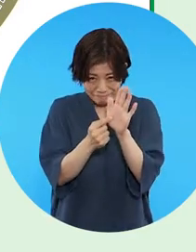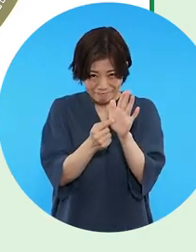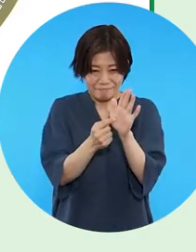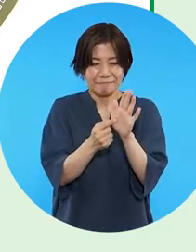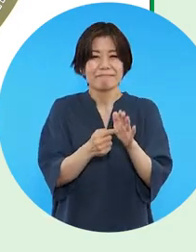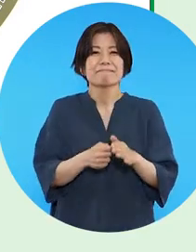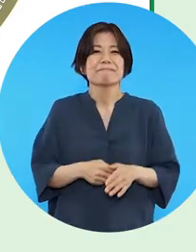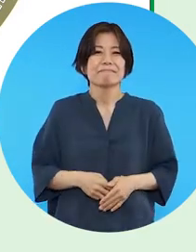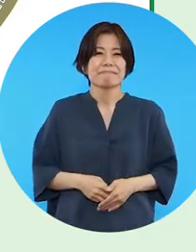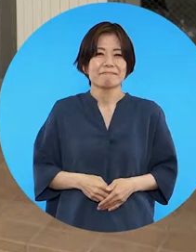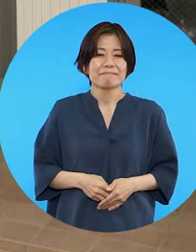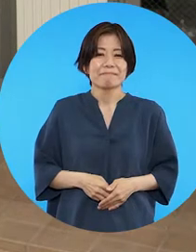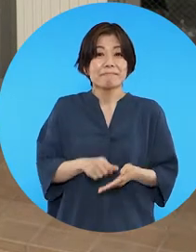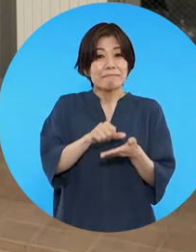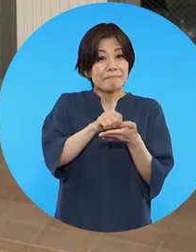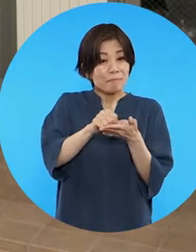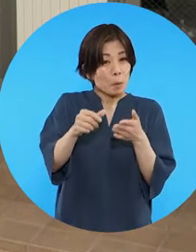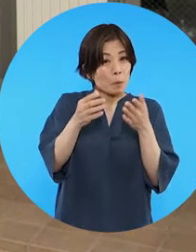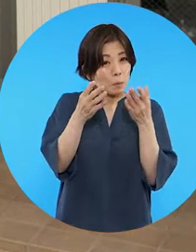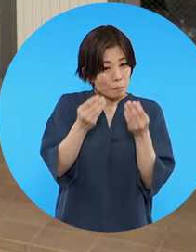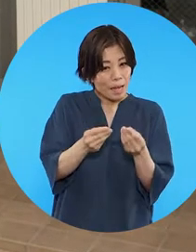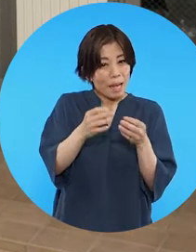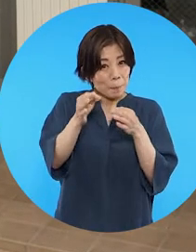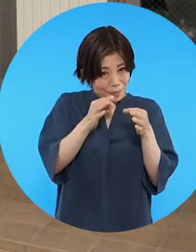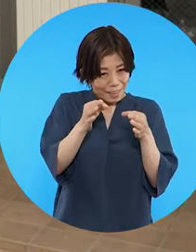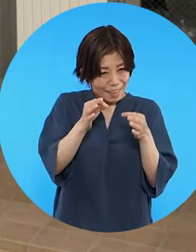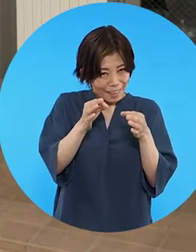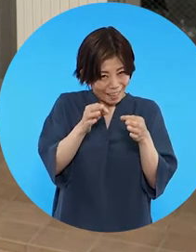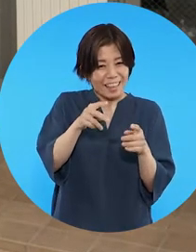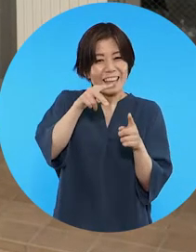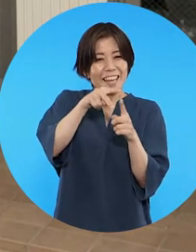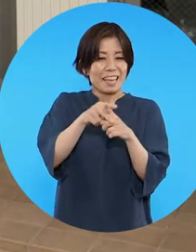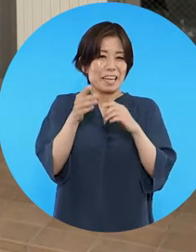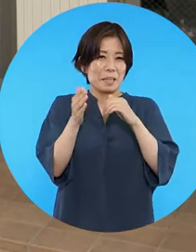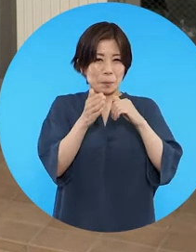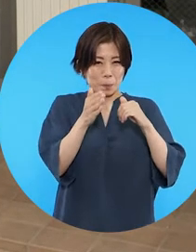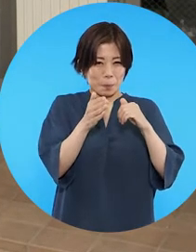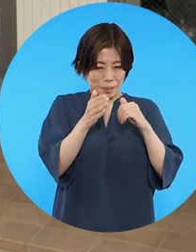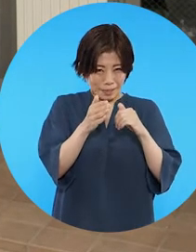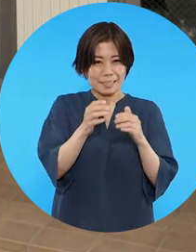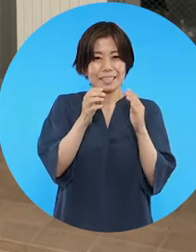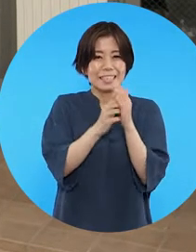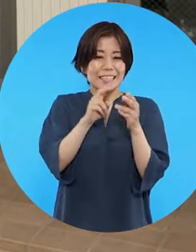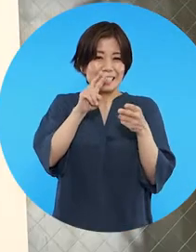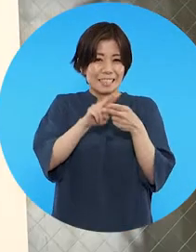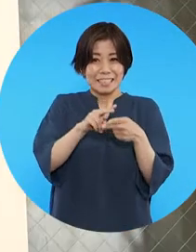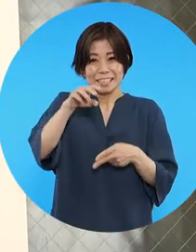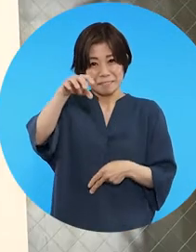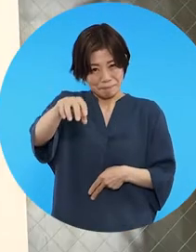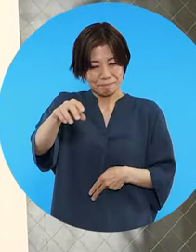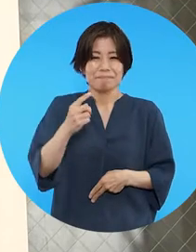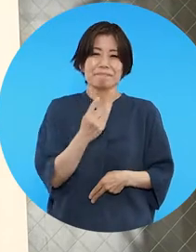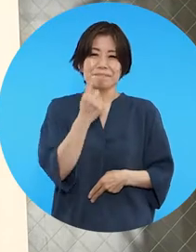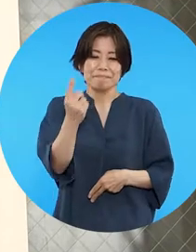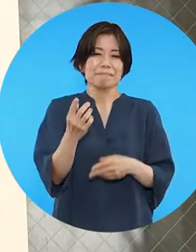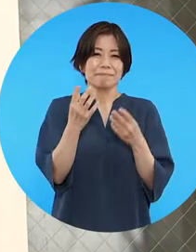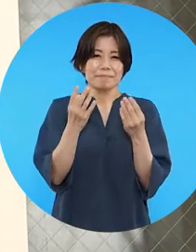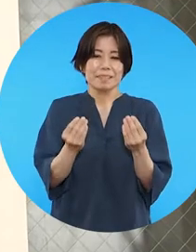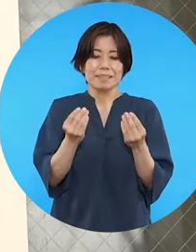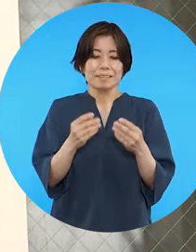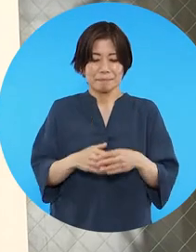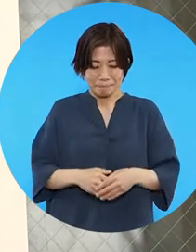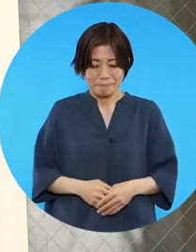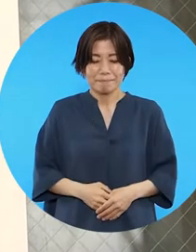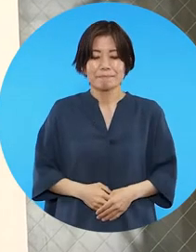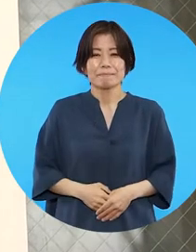お知らせしています。登録店の一つ、東大泉5丁目にある小料理石井を訪